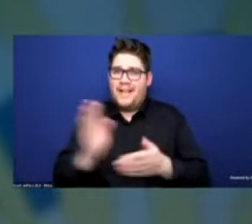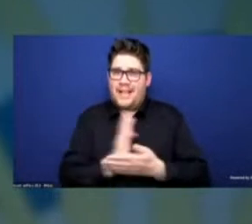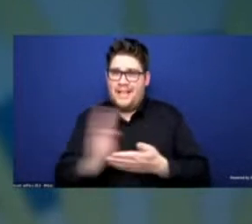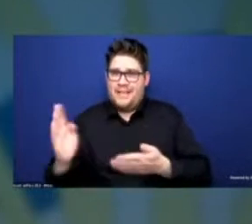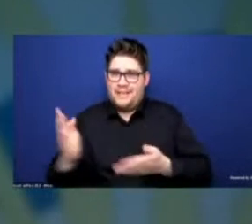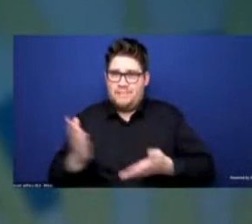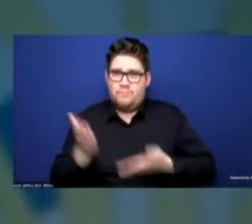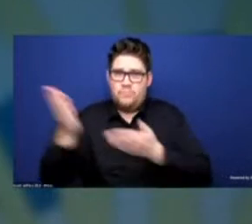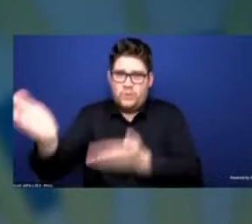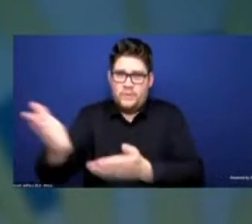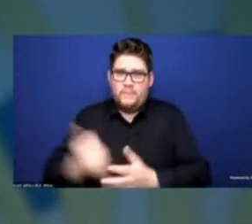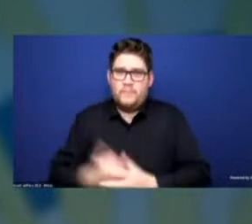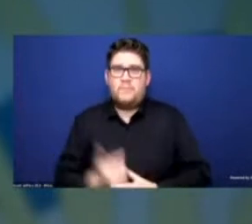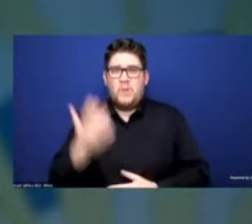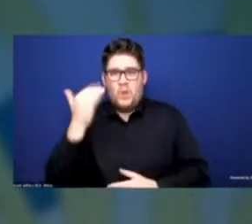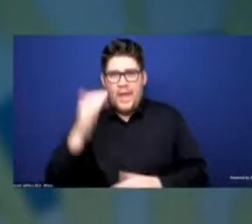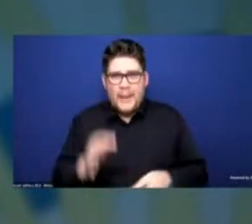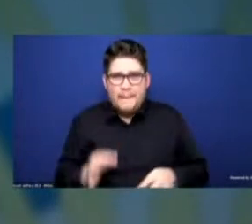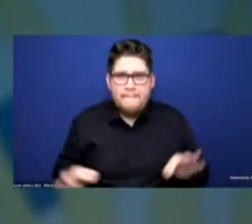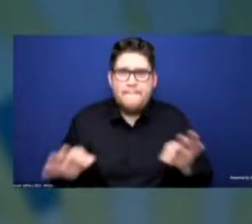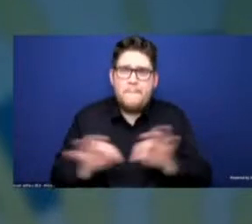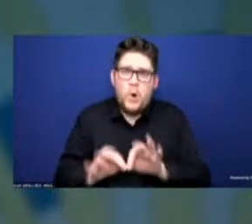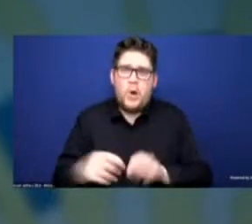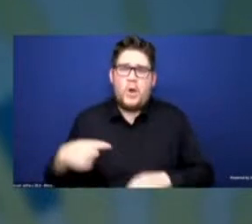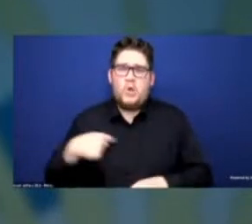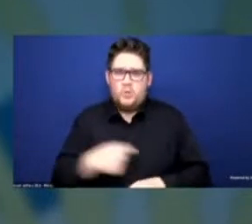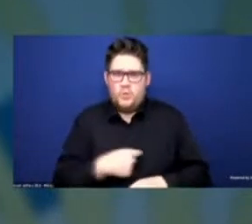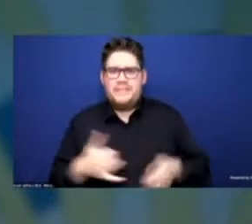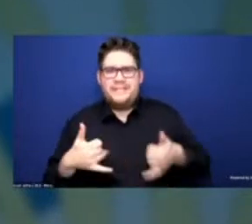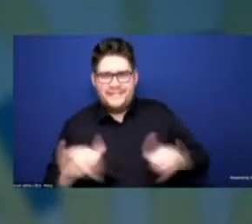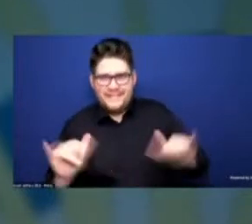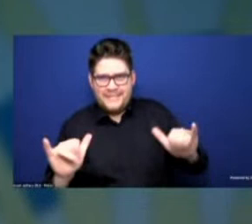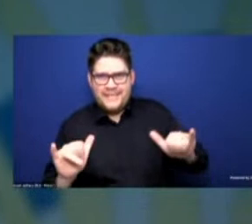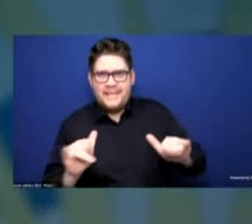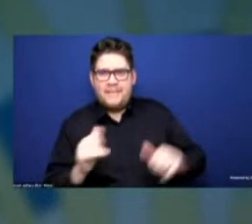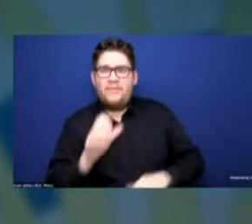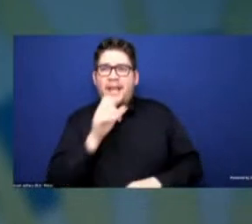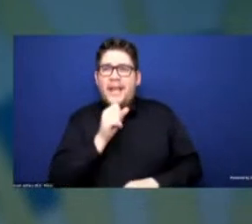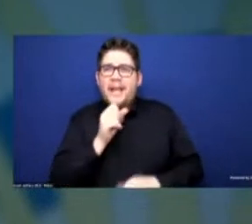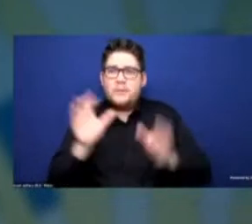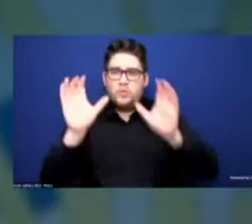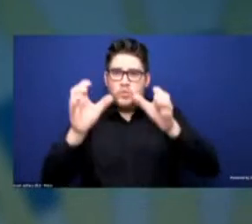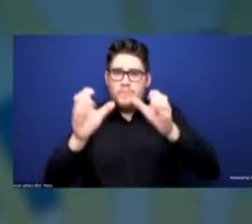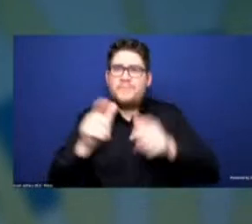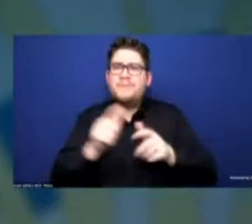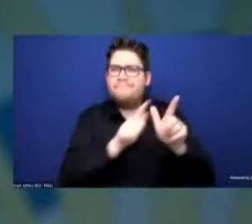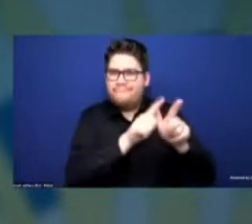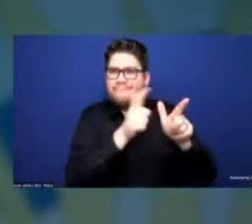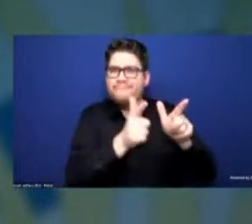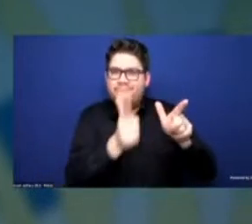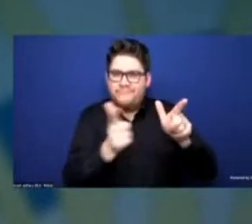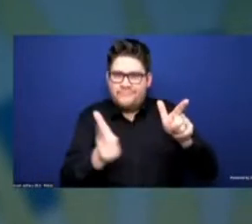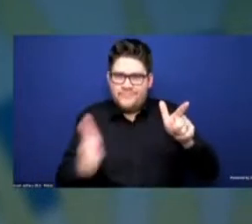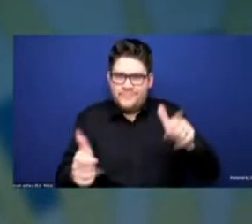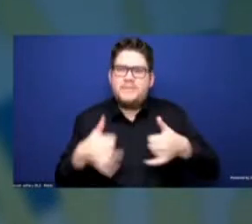年龄。所以为什么我们打疫苗还是根据年龄这个策略是对的？因为现在住院的还